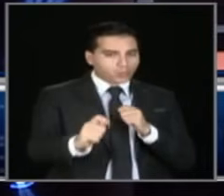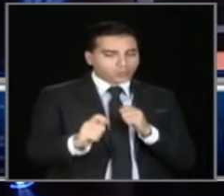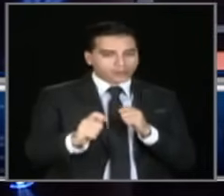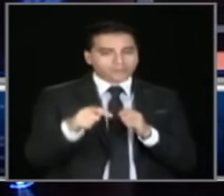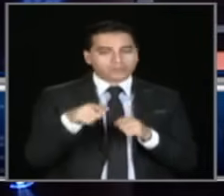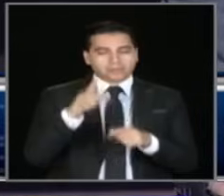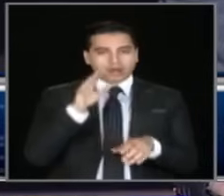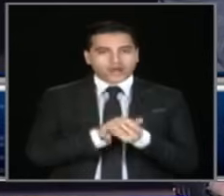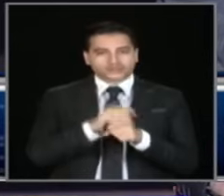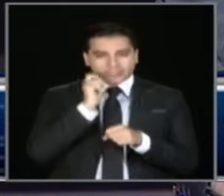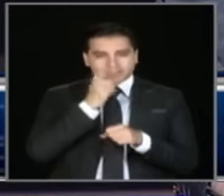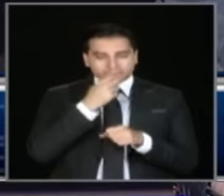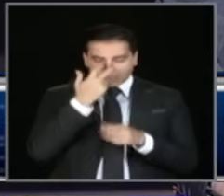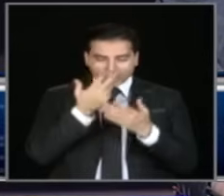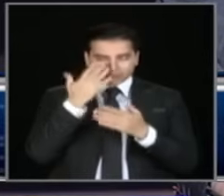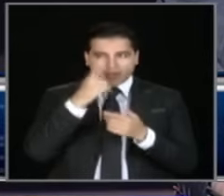وتم اكتشافه